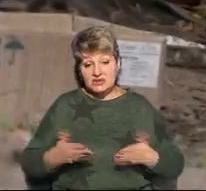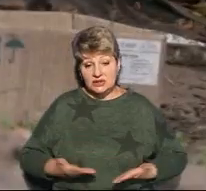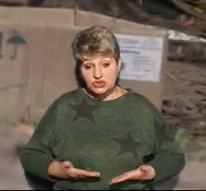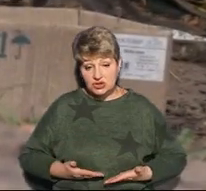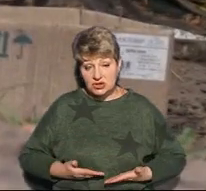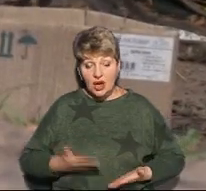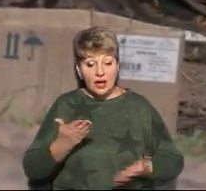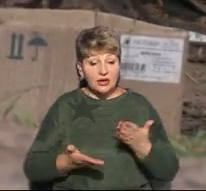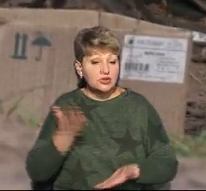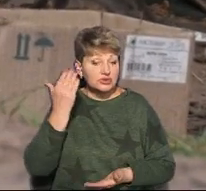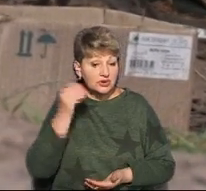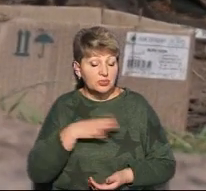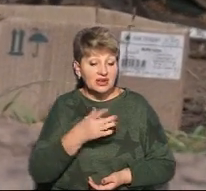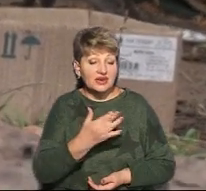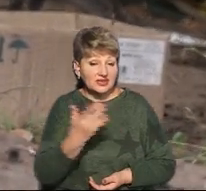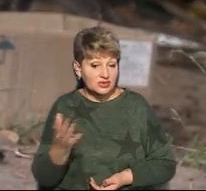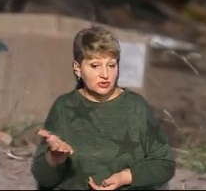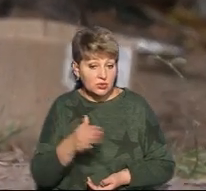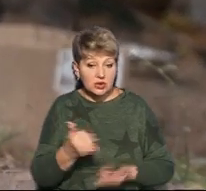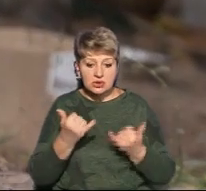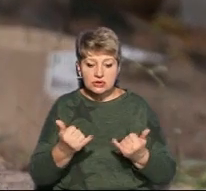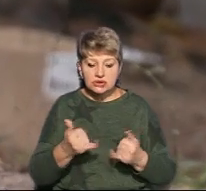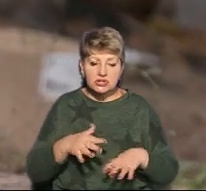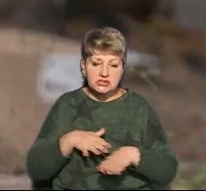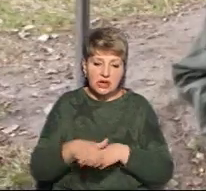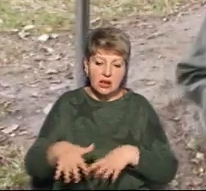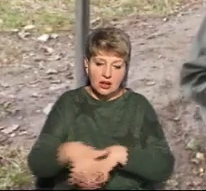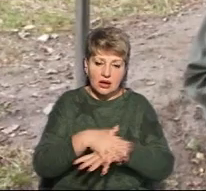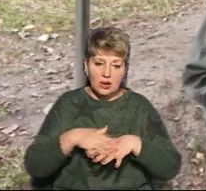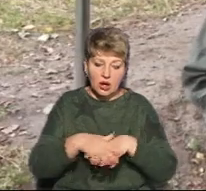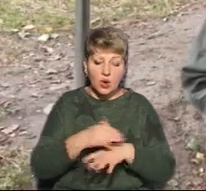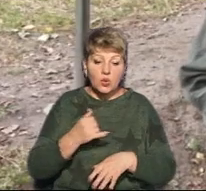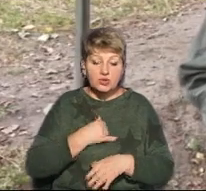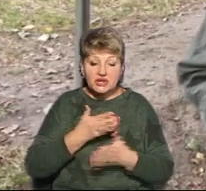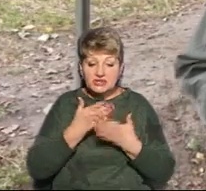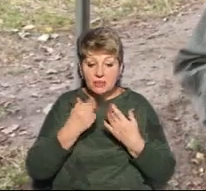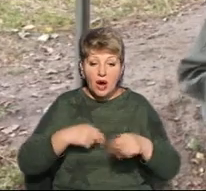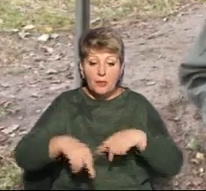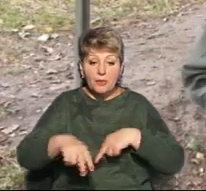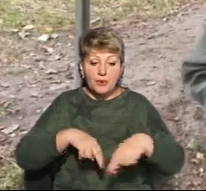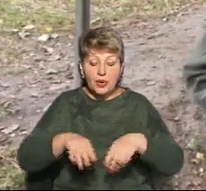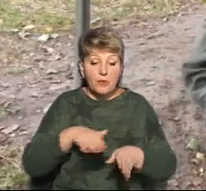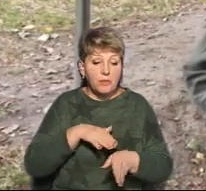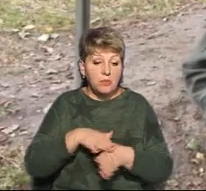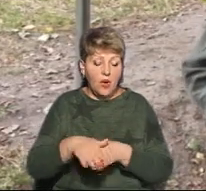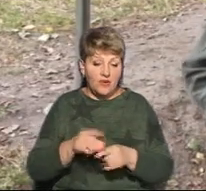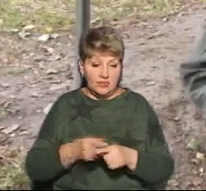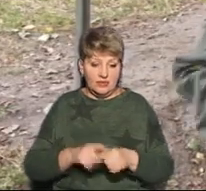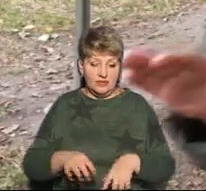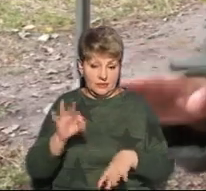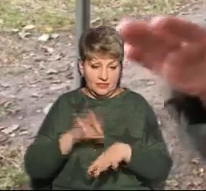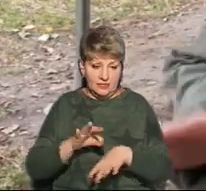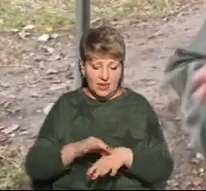Приходько. Якщо раніше їх було кілька, зараз, каже, ціла зграя. У нас пройти немає в дворі де. У нас повна